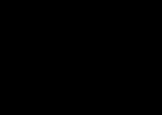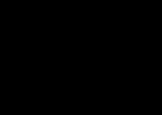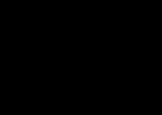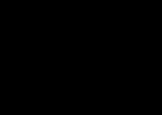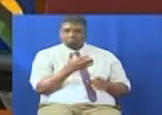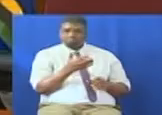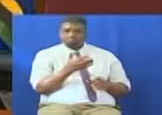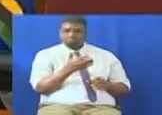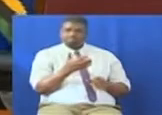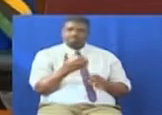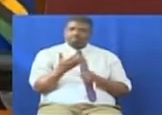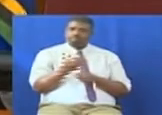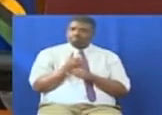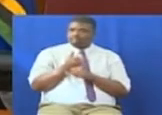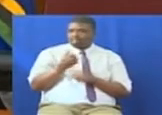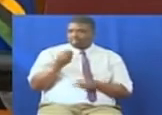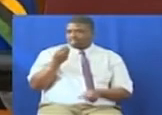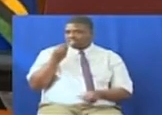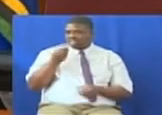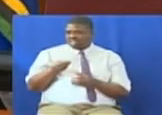akipata breakfast wakati nimefika pale.